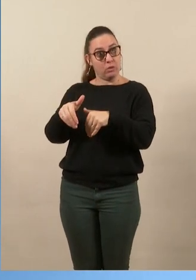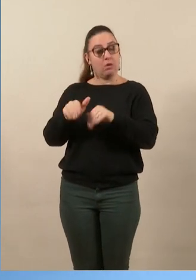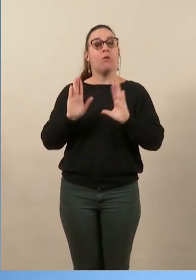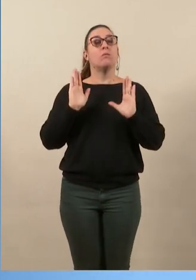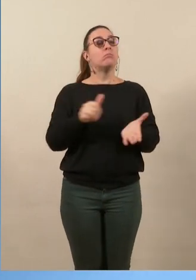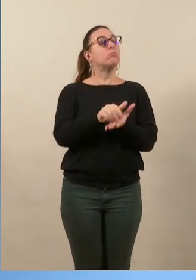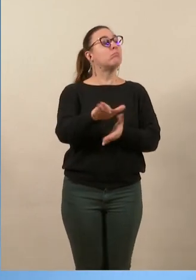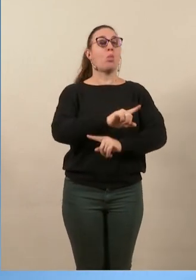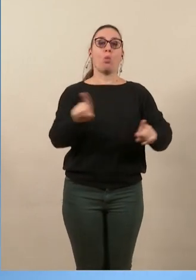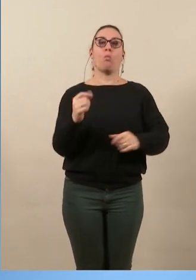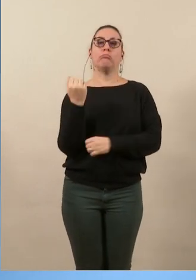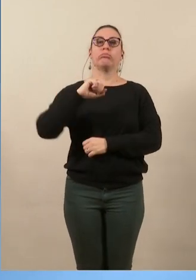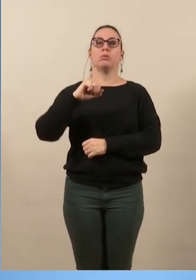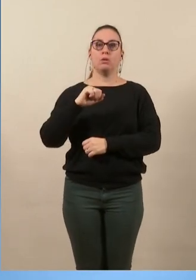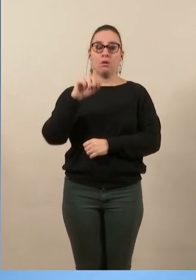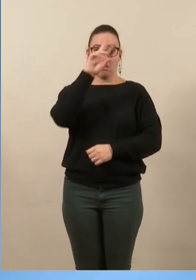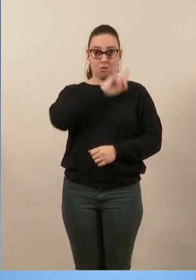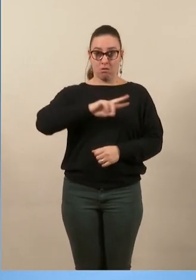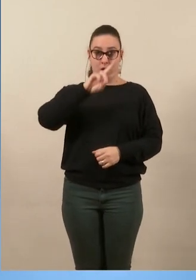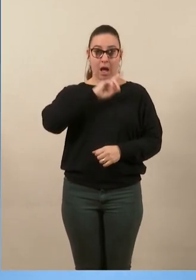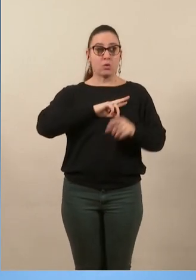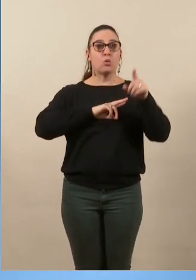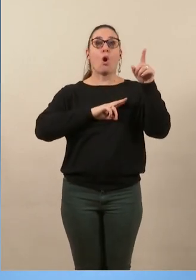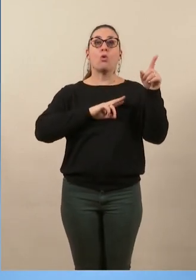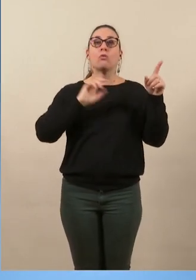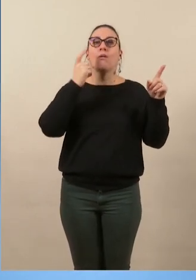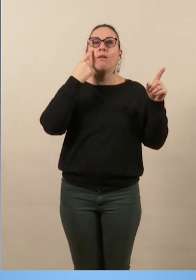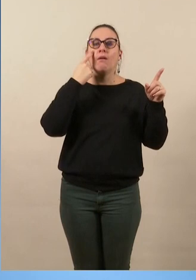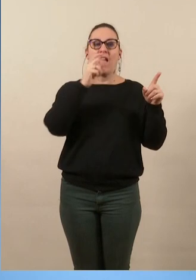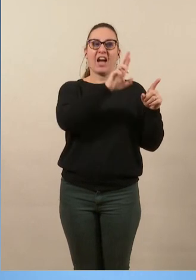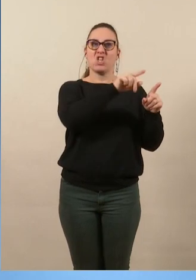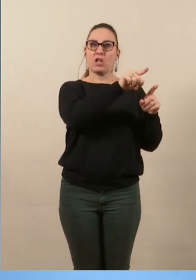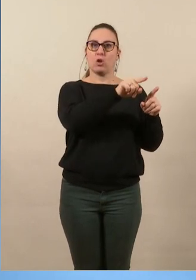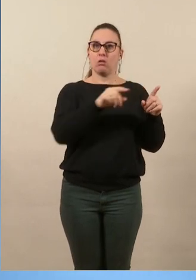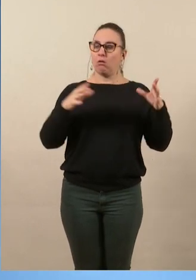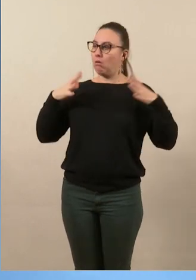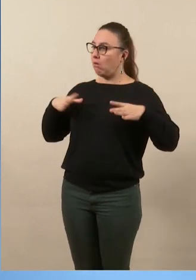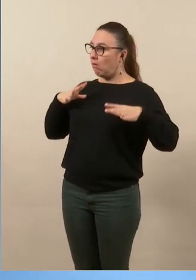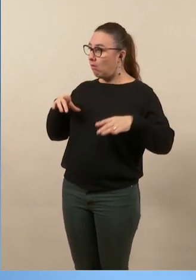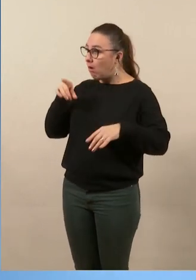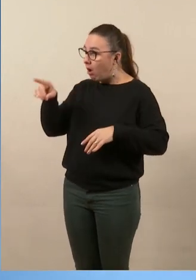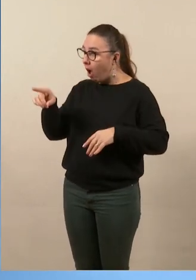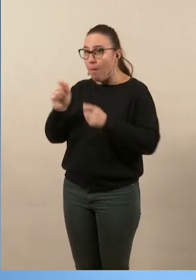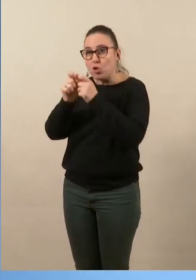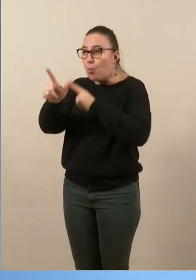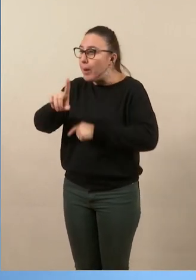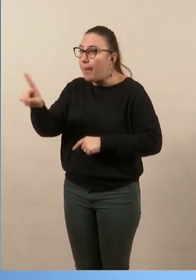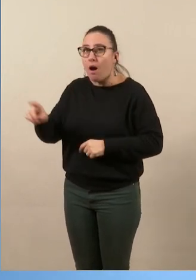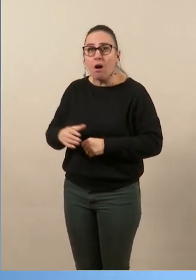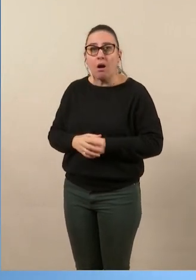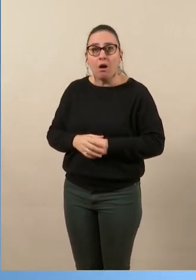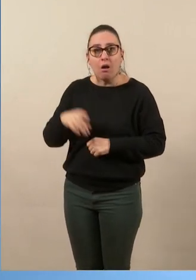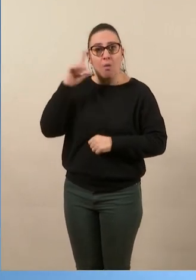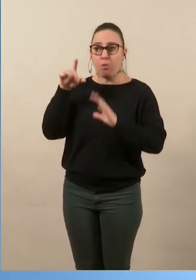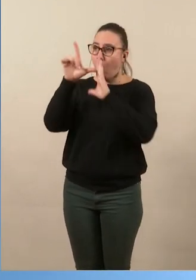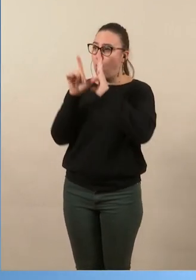d'expulsion j'apprends que l'assureur de Richardson dit moi je vais pas payer sur parce que on n'est pas dans les